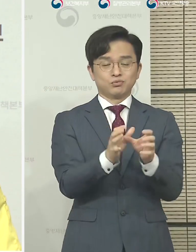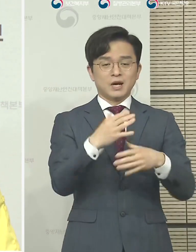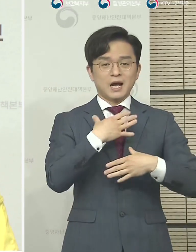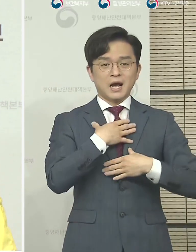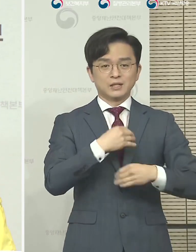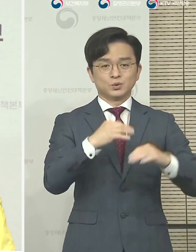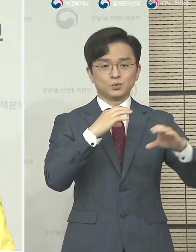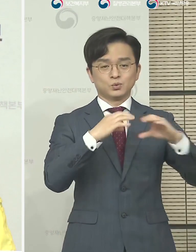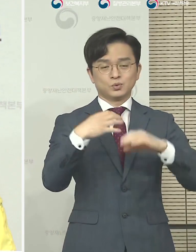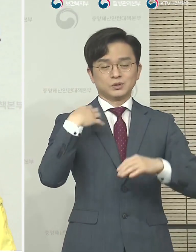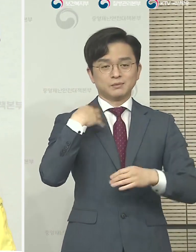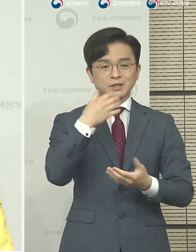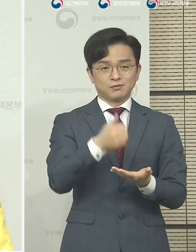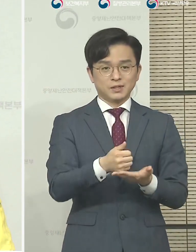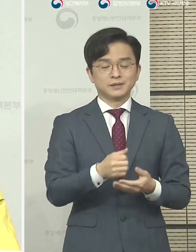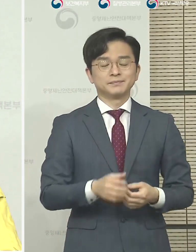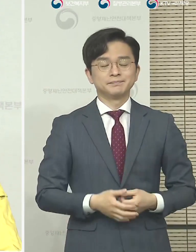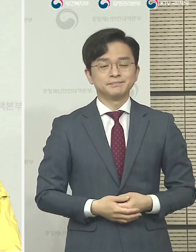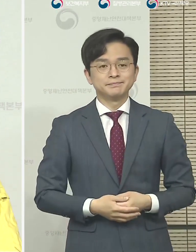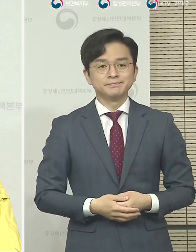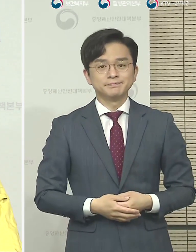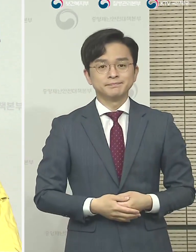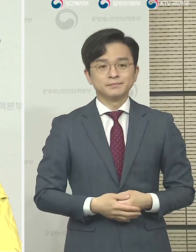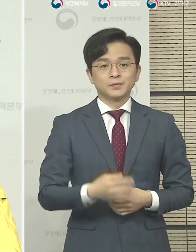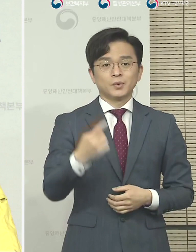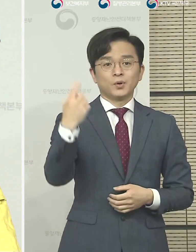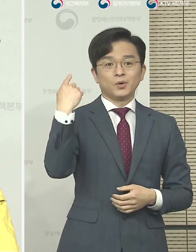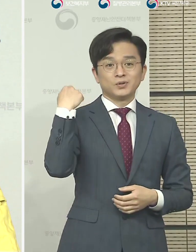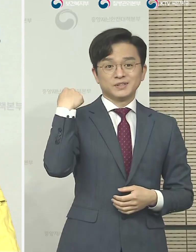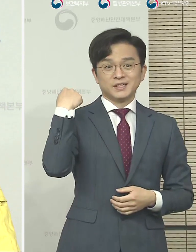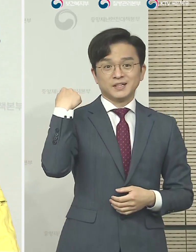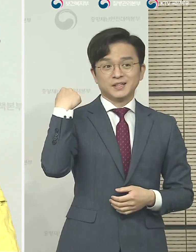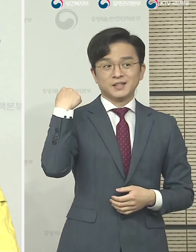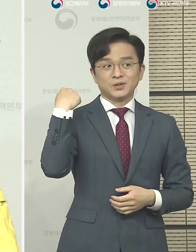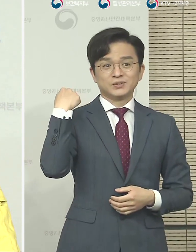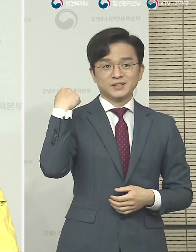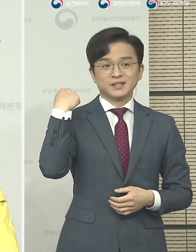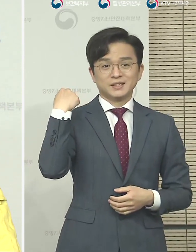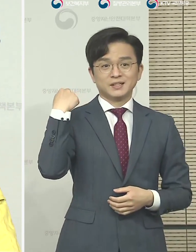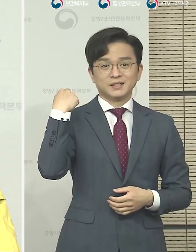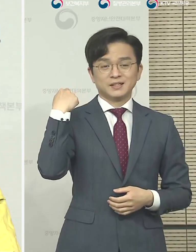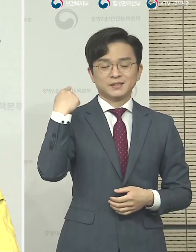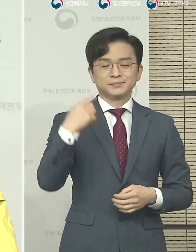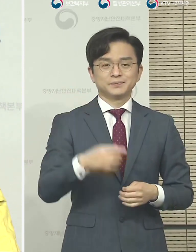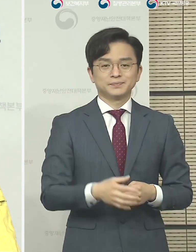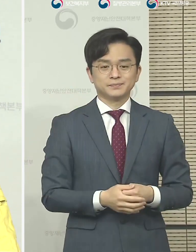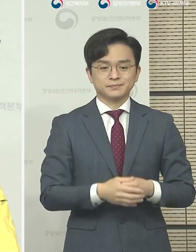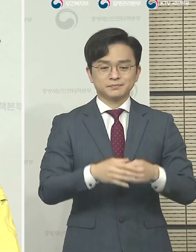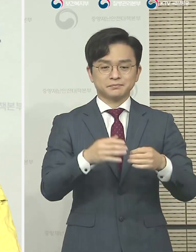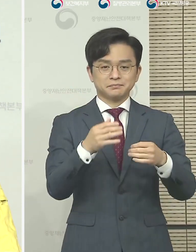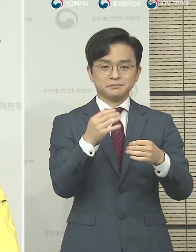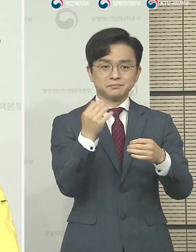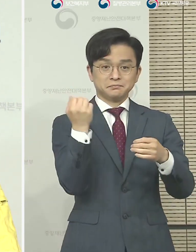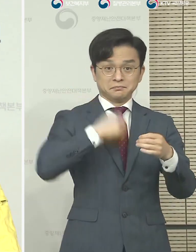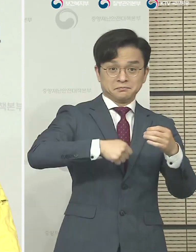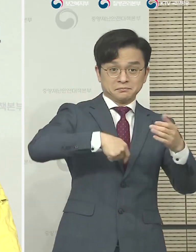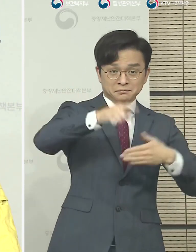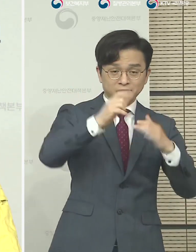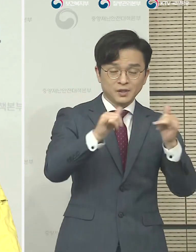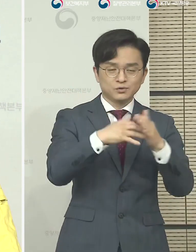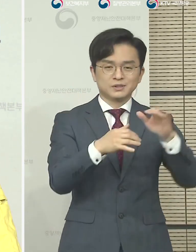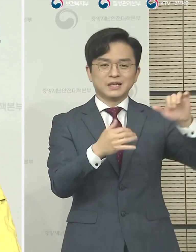사례를 들어서 설명을 좀 드리겠습니다. 어제는 무단 이탈자가 5건에 6명이 있었는데 이